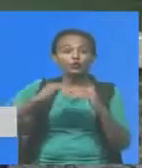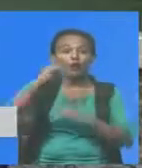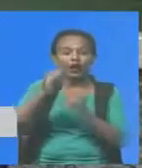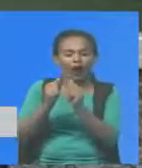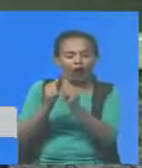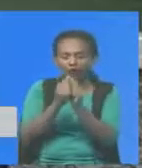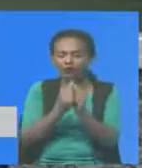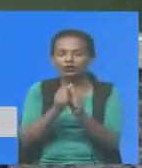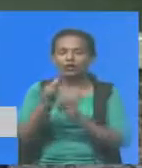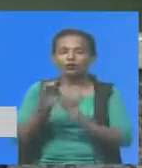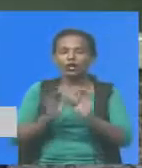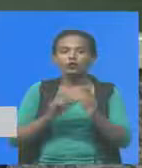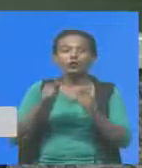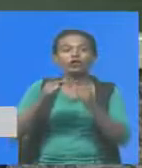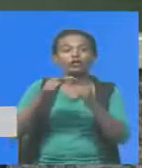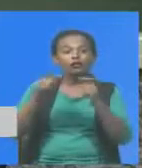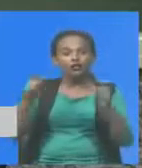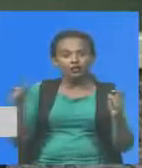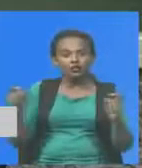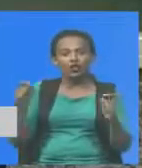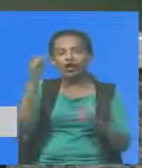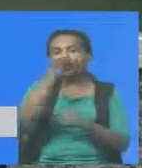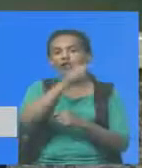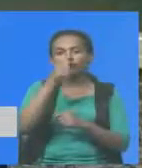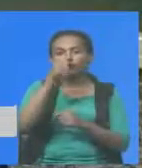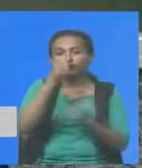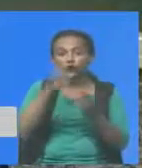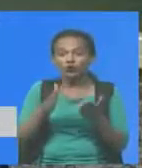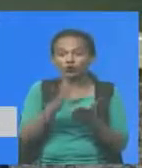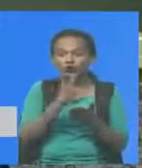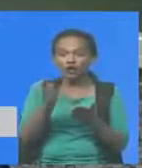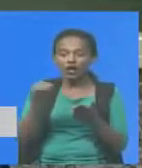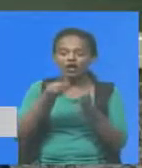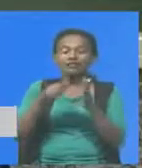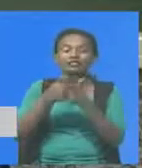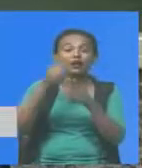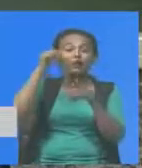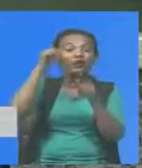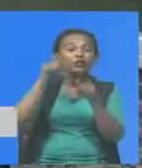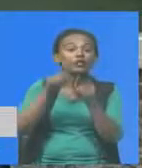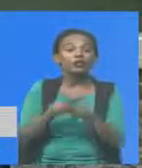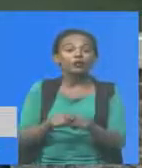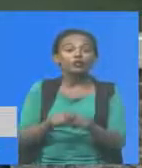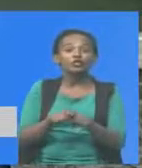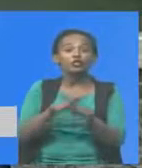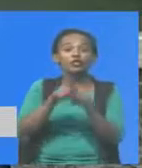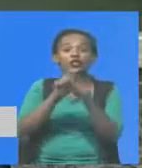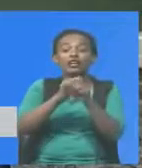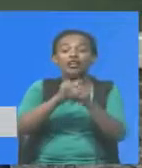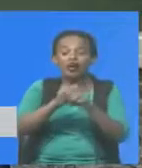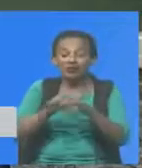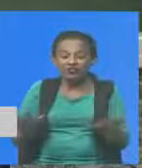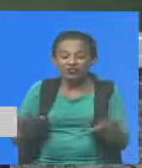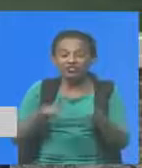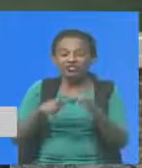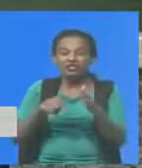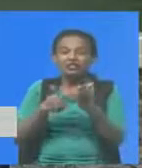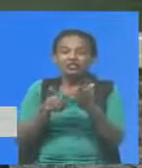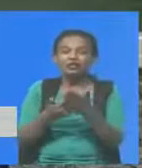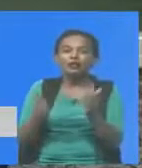የሚያደርጉን ከጥላቻ ይልቅ ለኢትዮጵያዊነትና ስለወንድማማችነት ከመፍረስ ይልቅ ስለመደመር